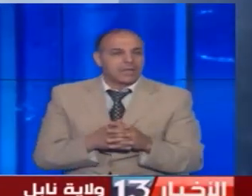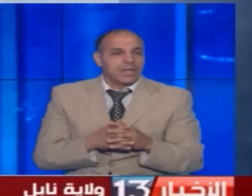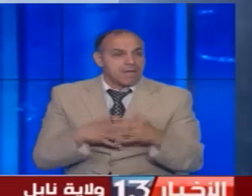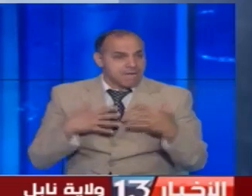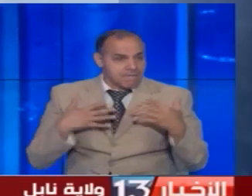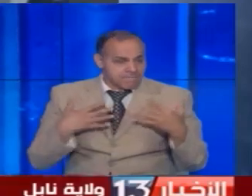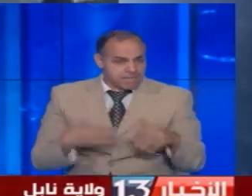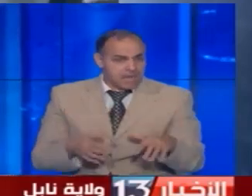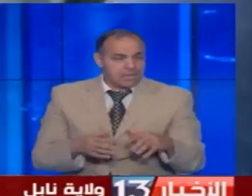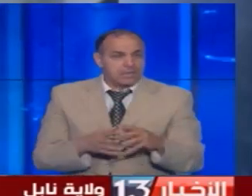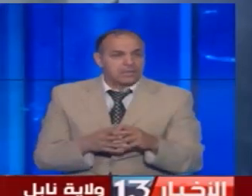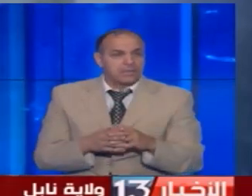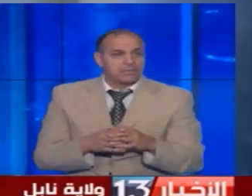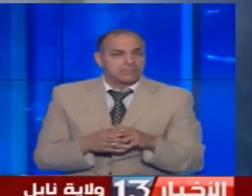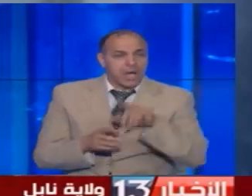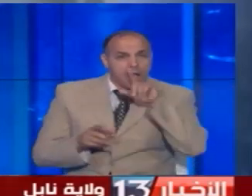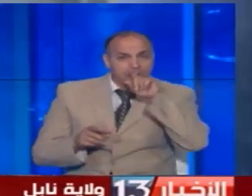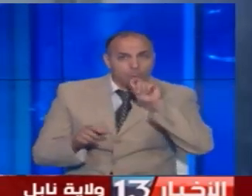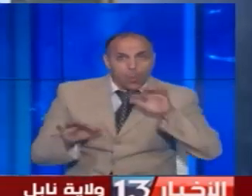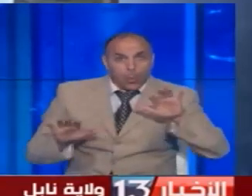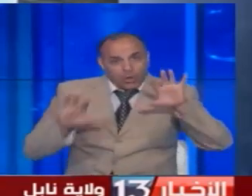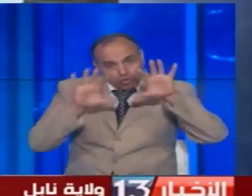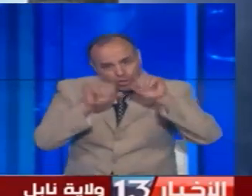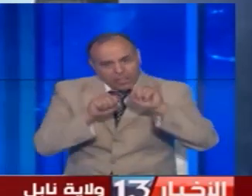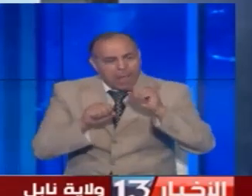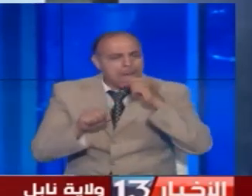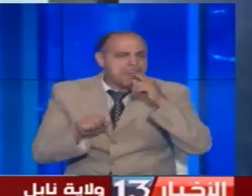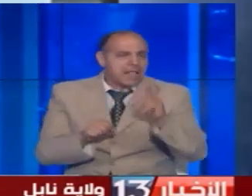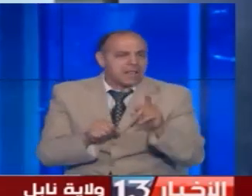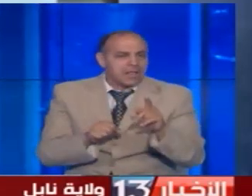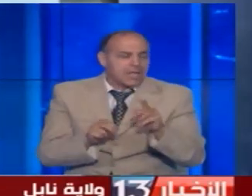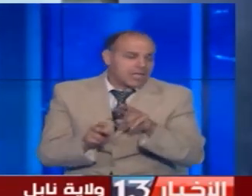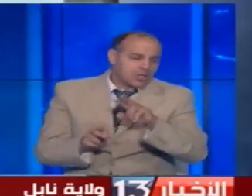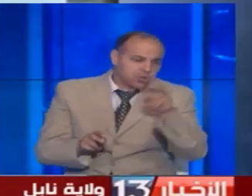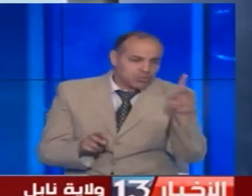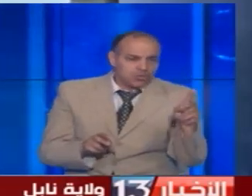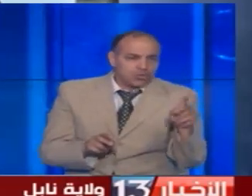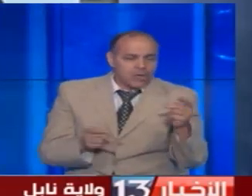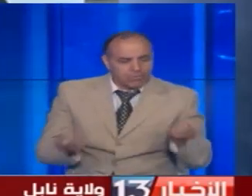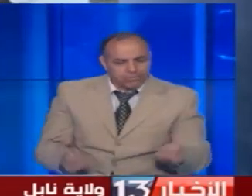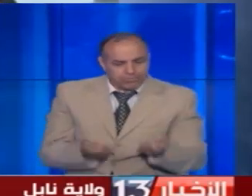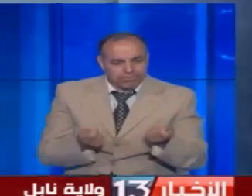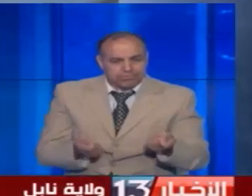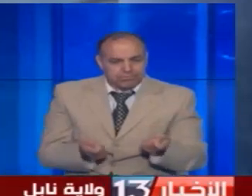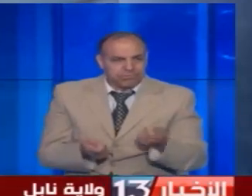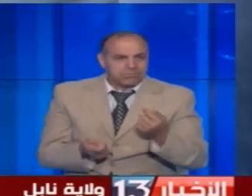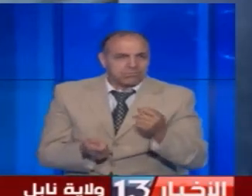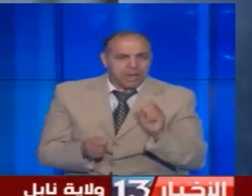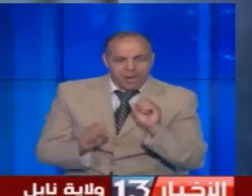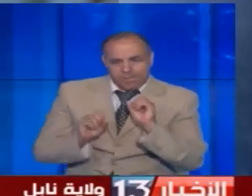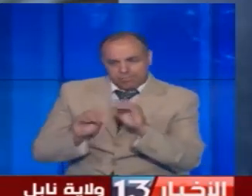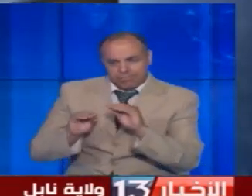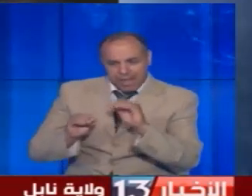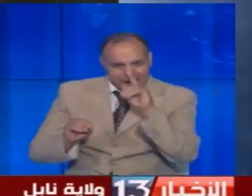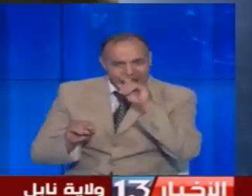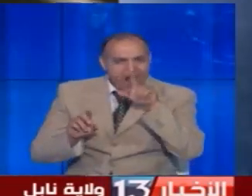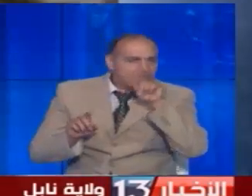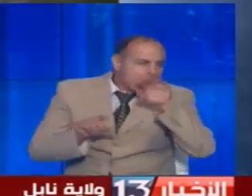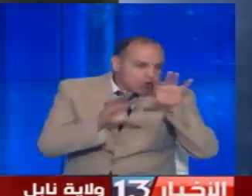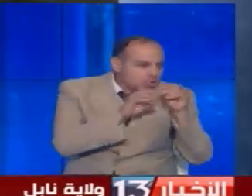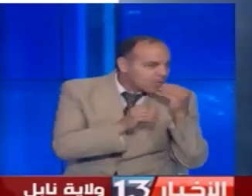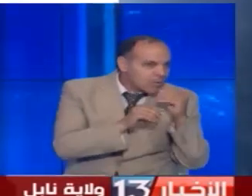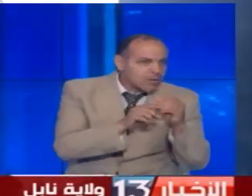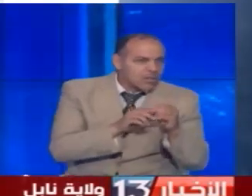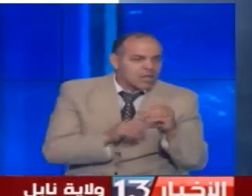احنا الصيد نتاعو معناها ونشدوا السيف هذايا، نمشيو معناها ندربوا ونصطادوا به السمانه.